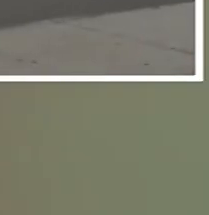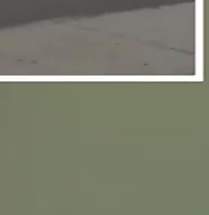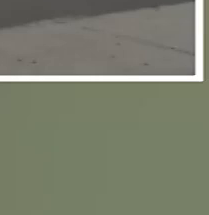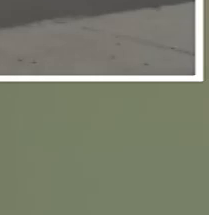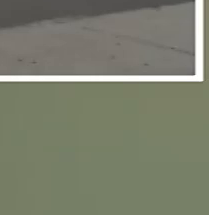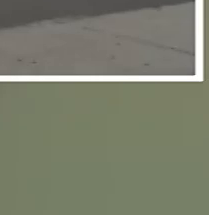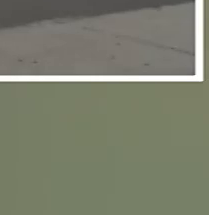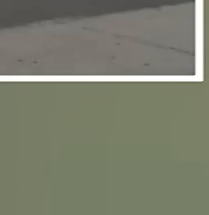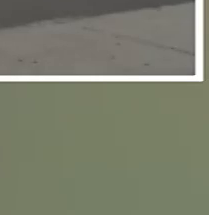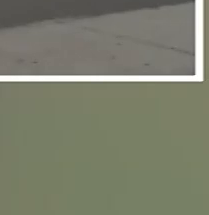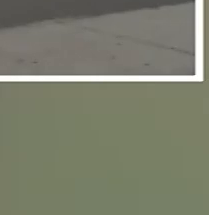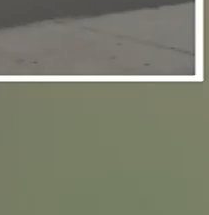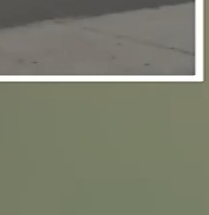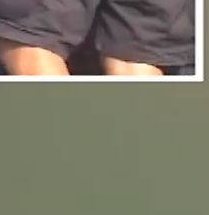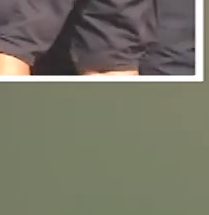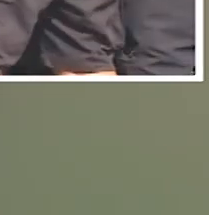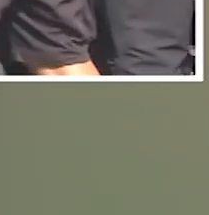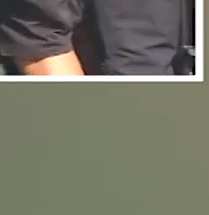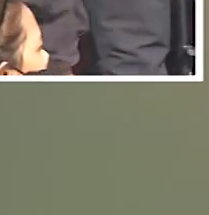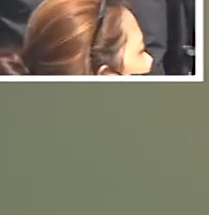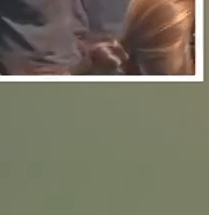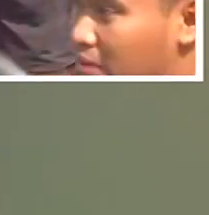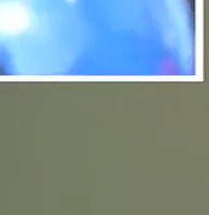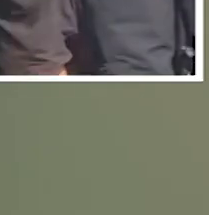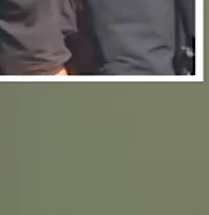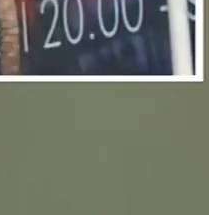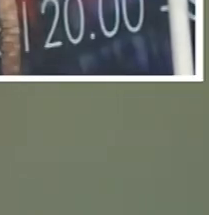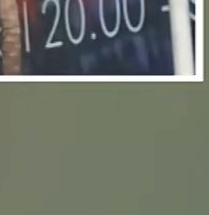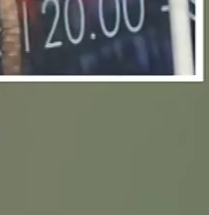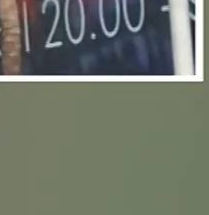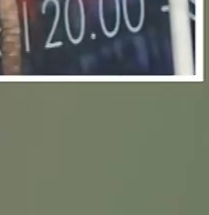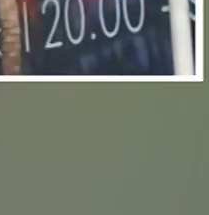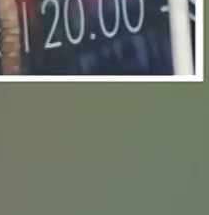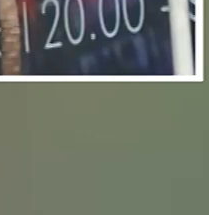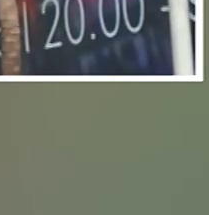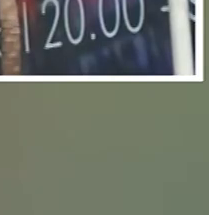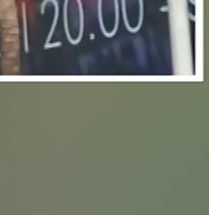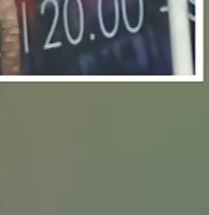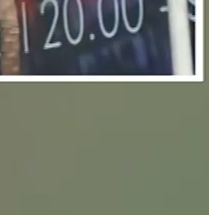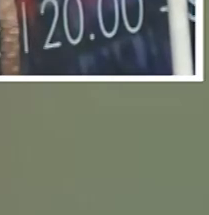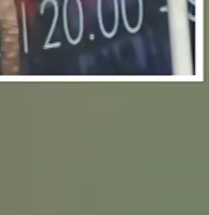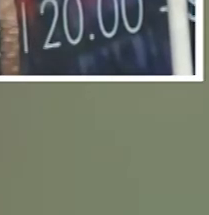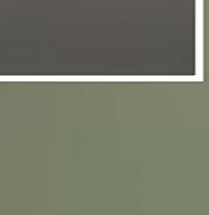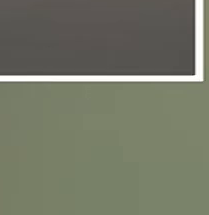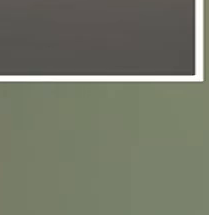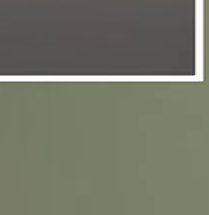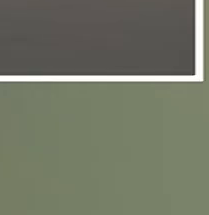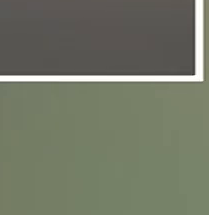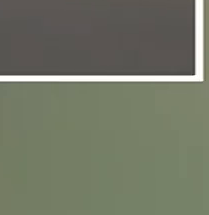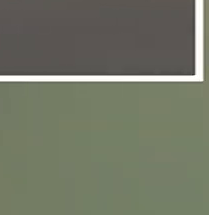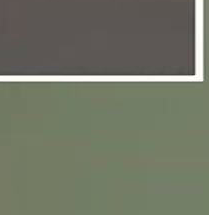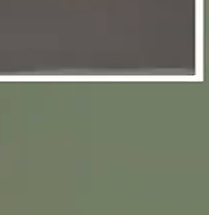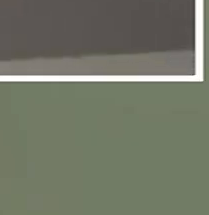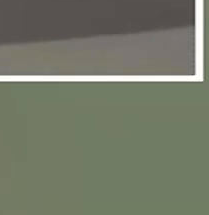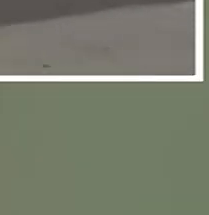HI merupakan panggung utama dari 12 panggung yang sudah disediakan untuk menghibur para warga DKI Jakarta dan juga